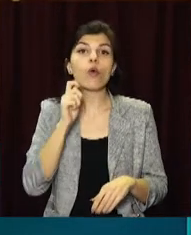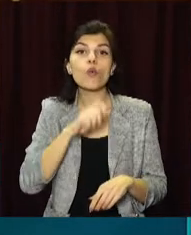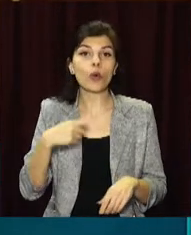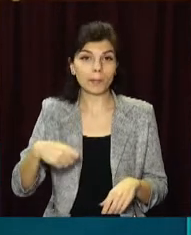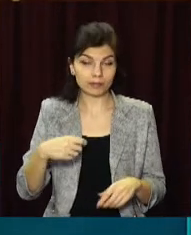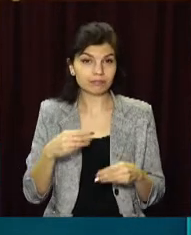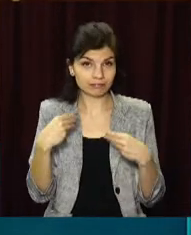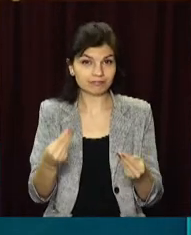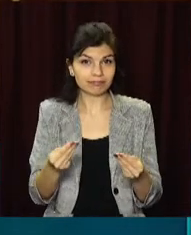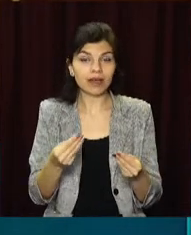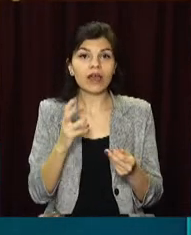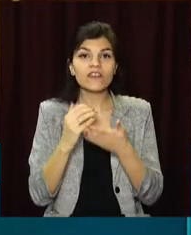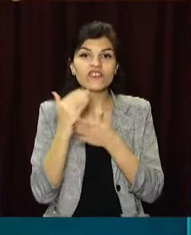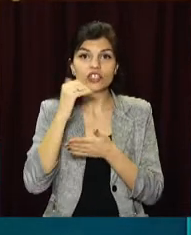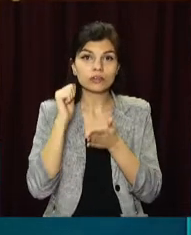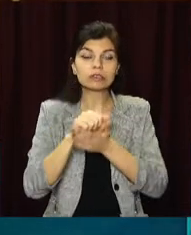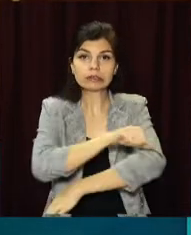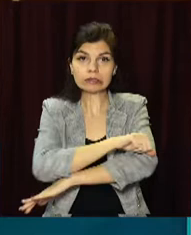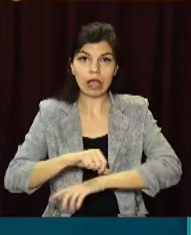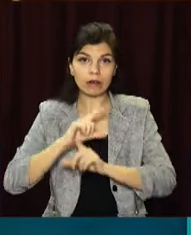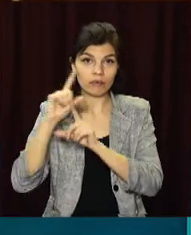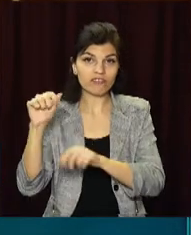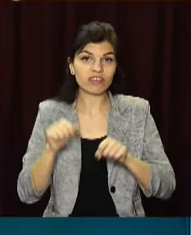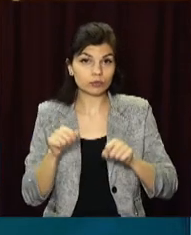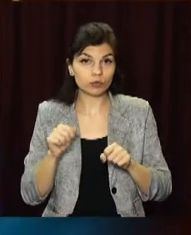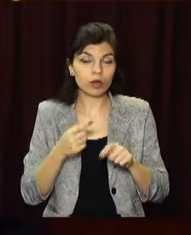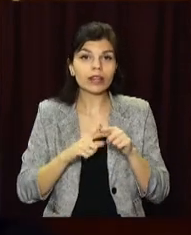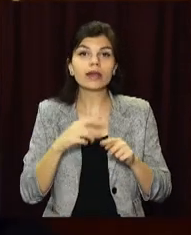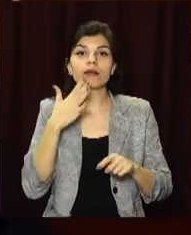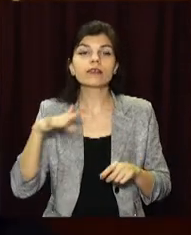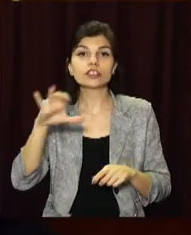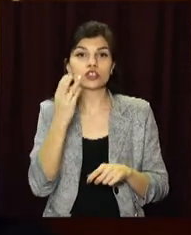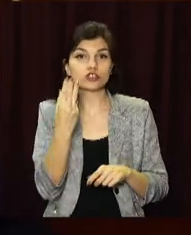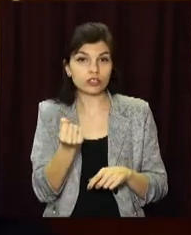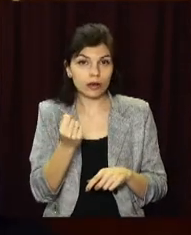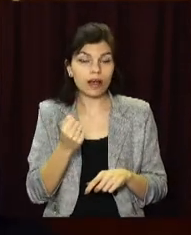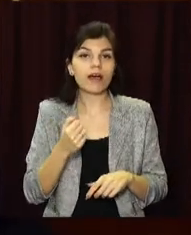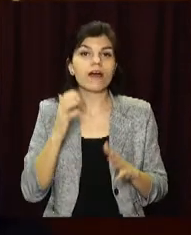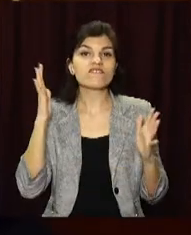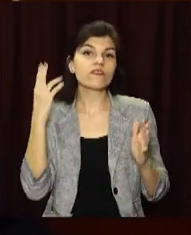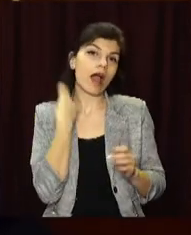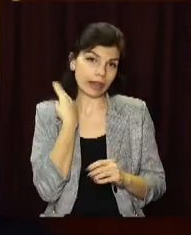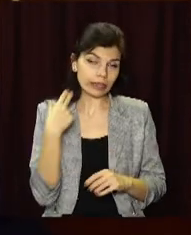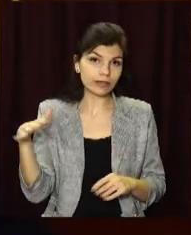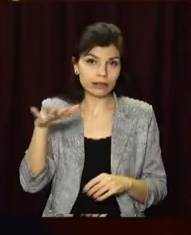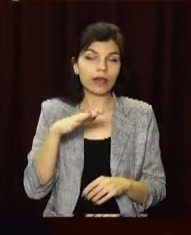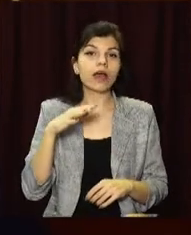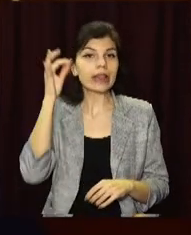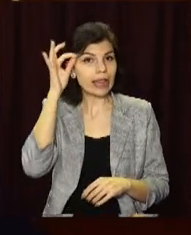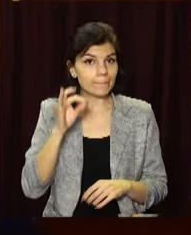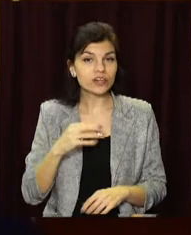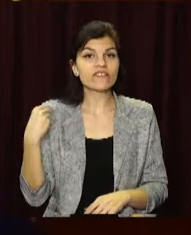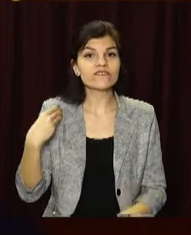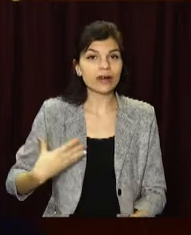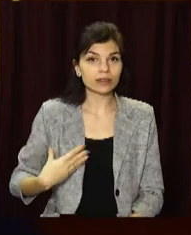вищої освіти за кордоном. Це Сполучені Штати Америки, Великобританія, Німеччина, Франція,